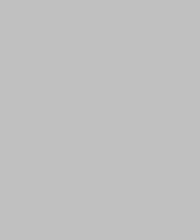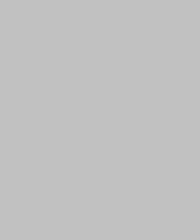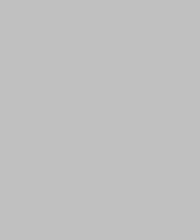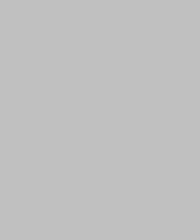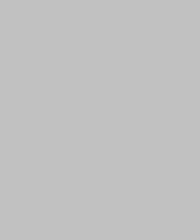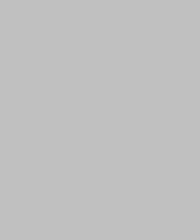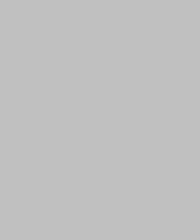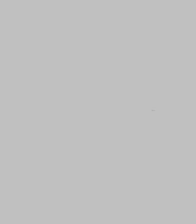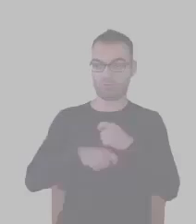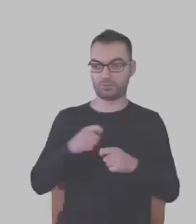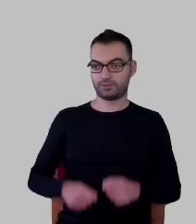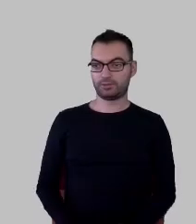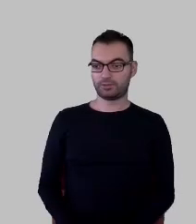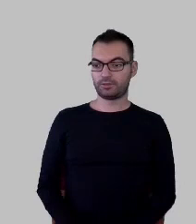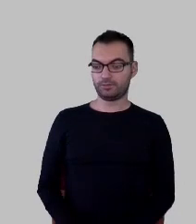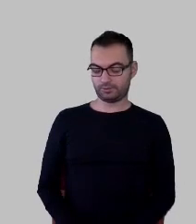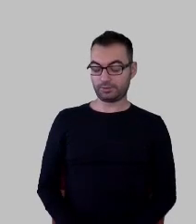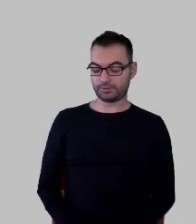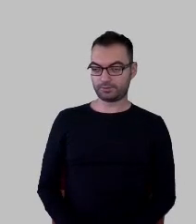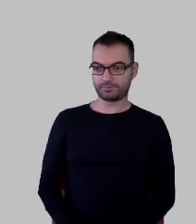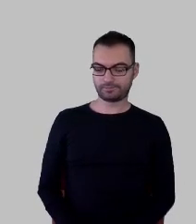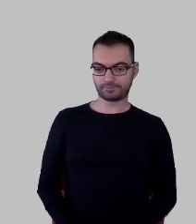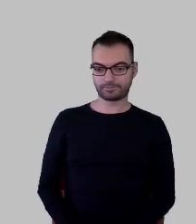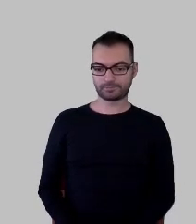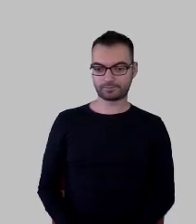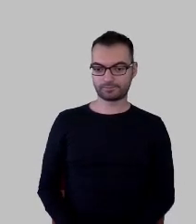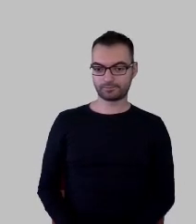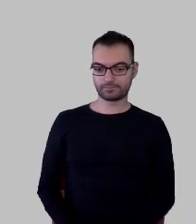korzystajmy z tego rozwiązania.